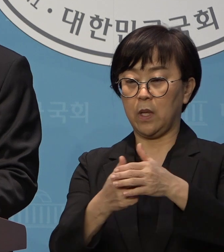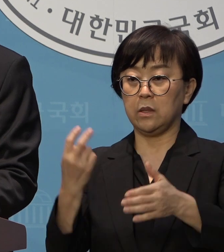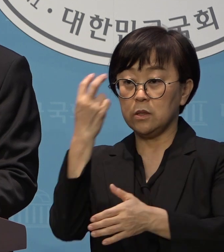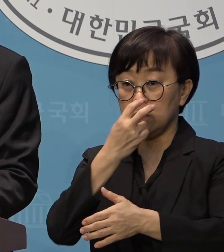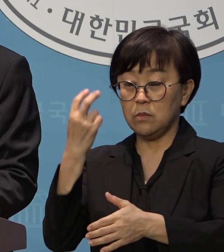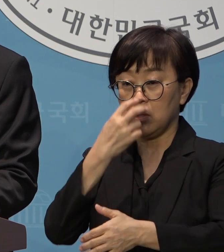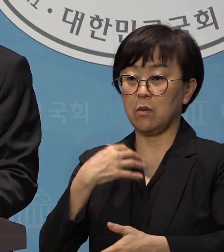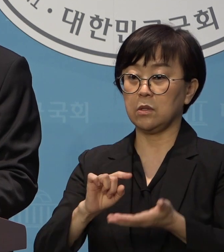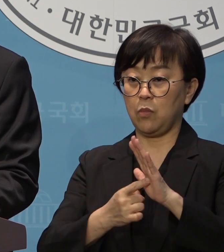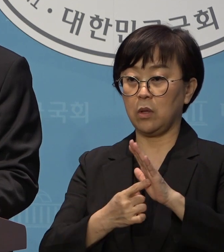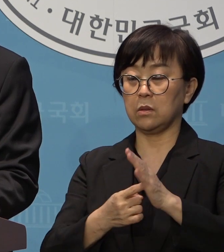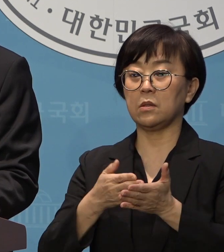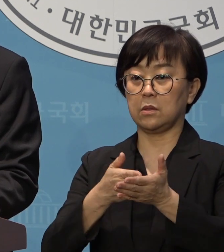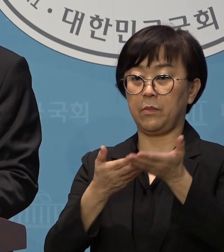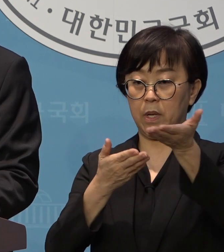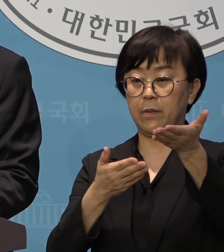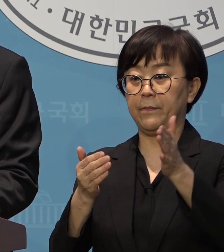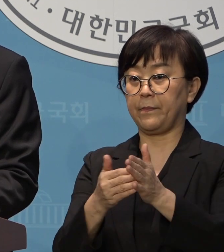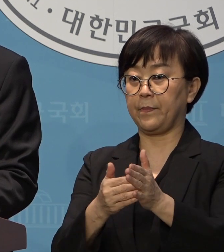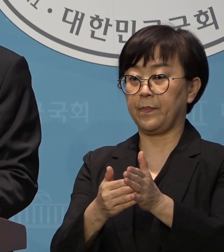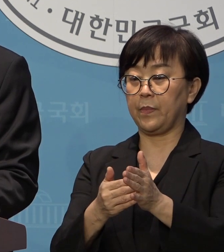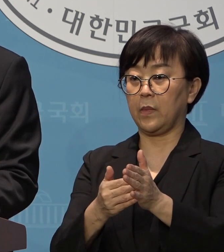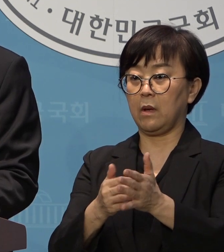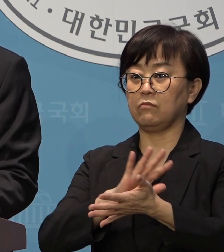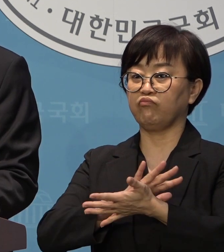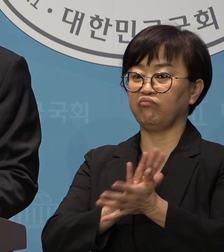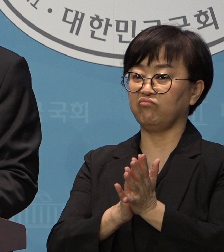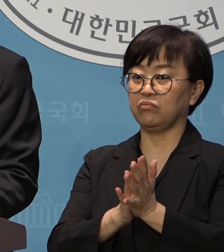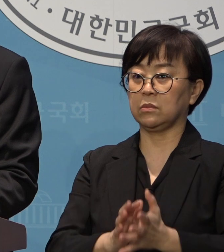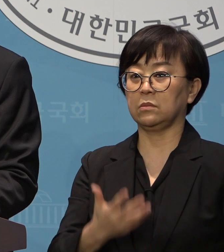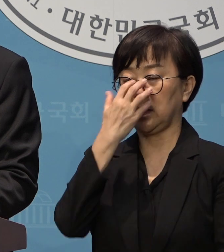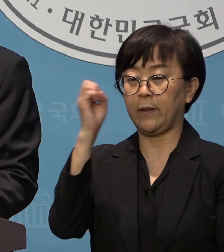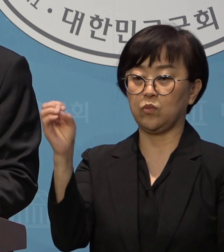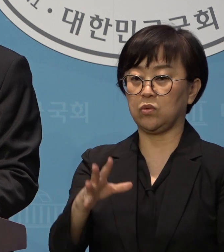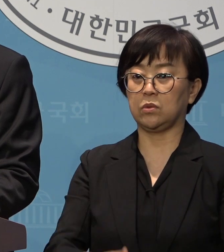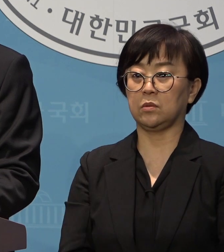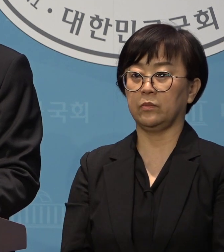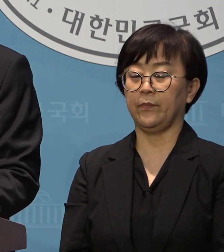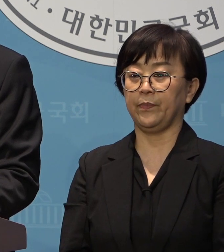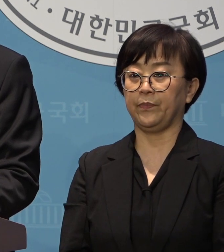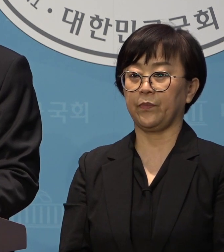심의에 우려를 표하는 의견서를 전달했지만 묵살되었습니다.